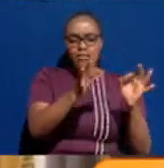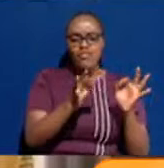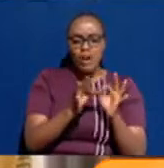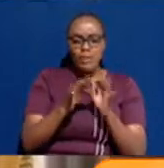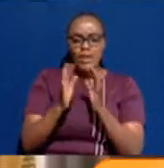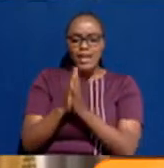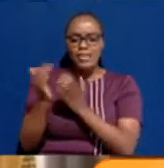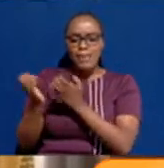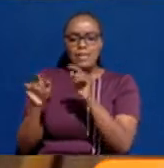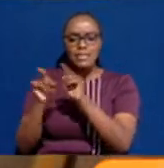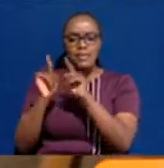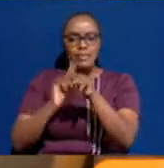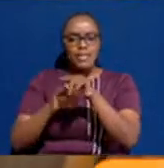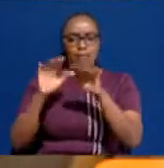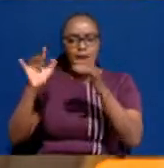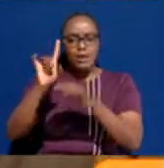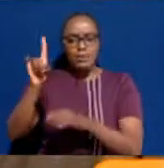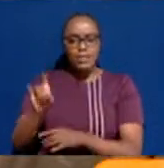biashara kwa wakati mmoja?